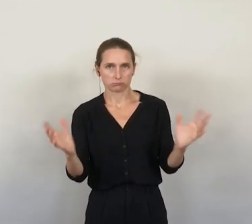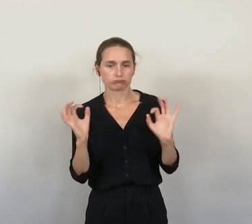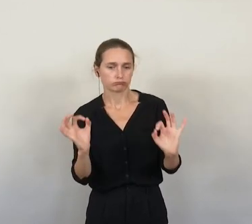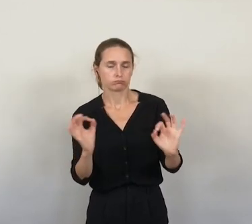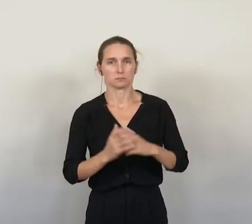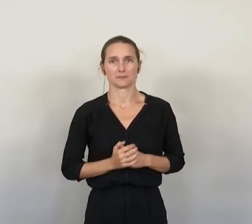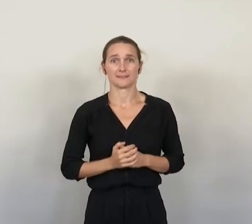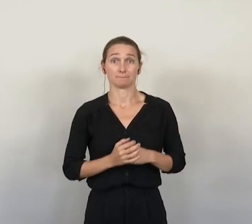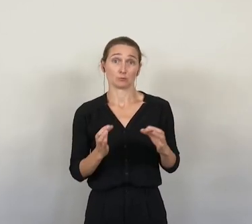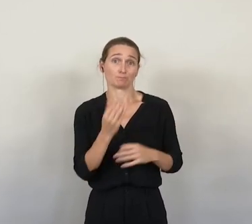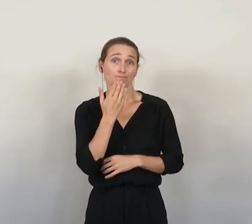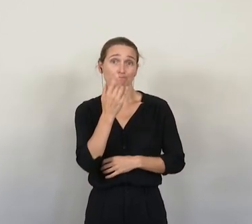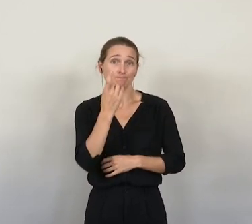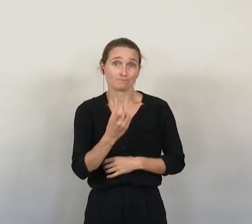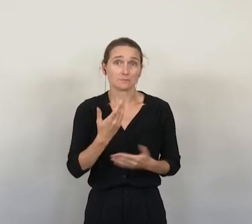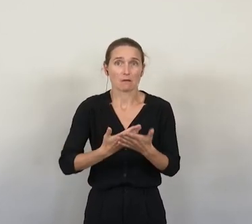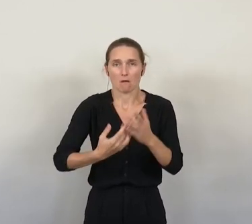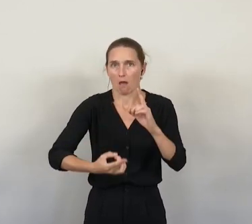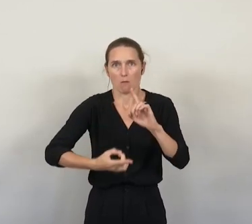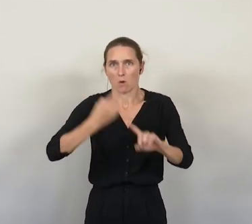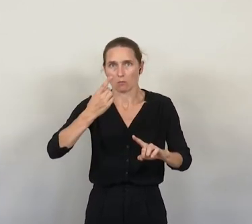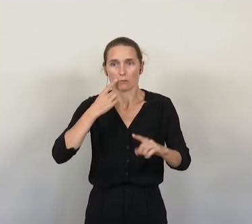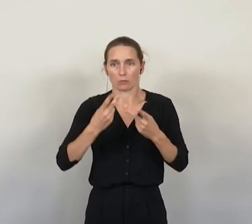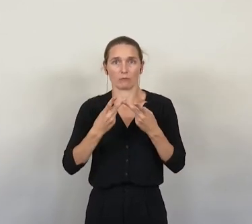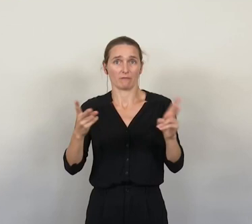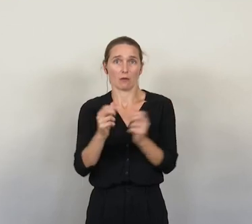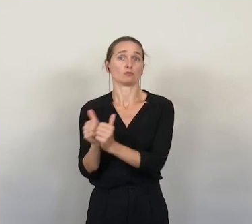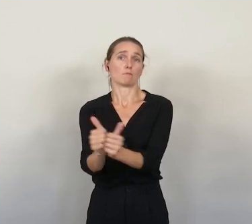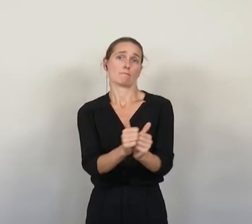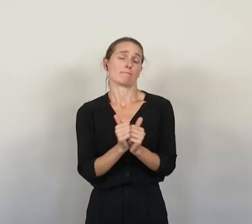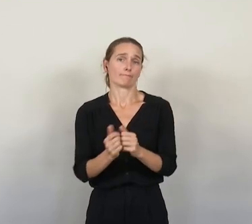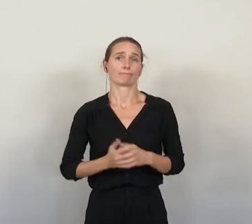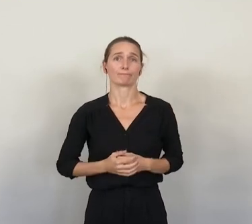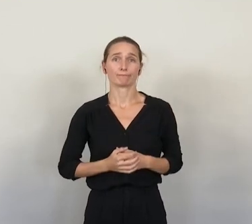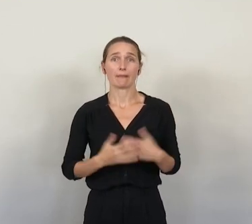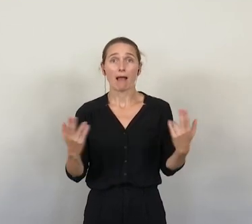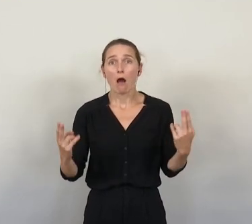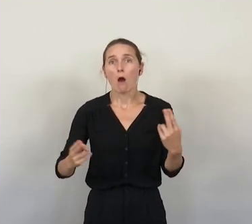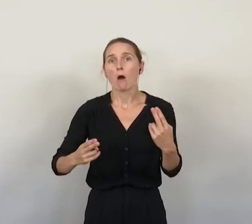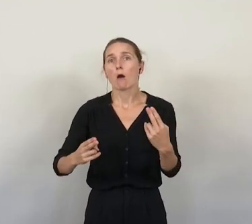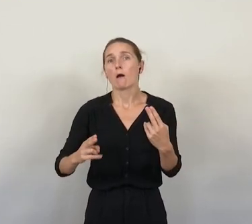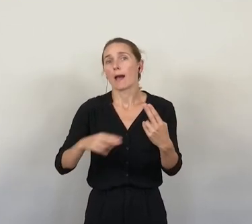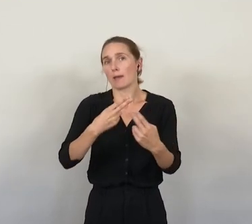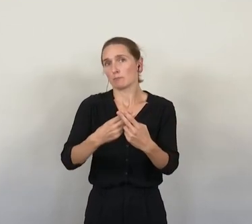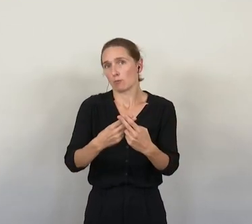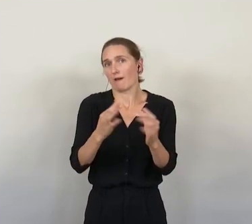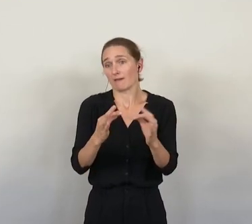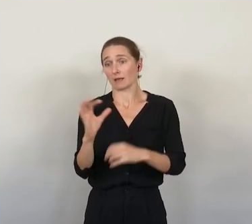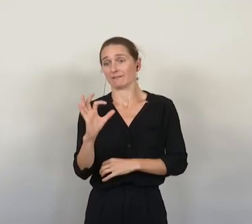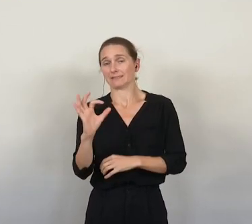donc ça fait partie des éléments essentiels de la vie collective alors vous répondre d'abord sur le nombre de